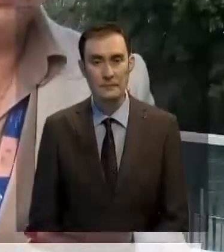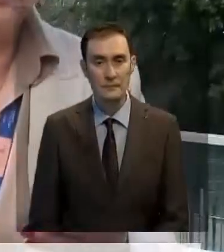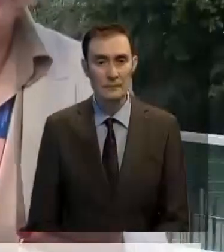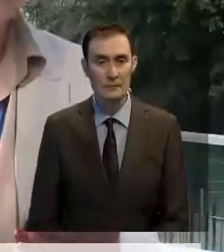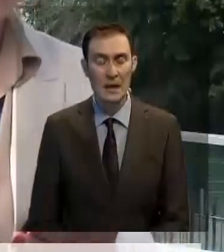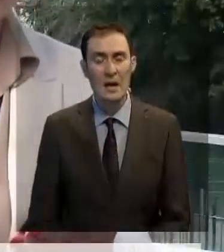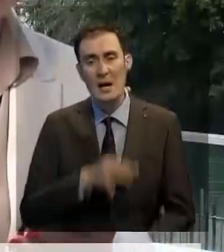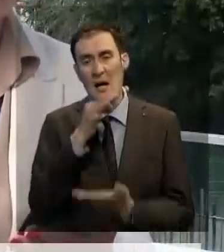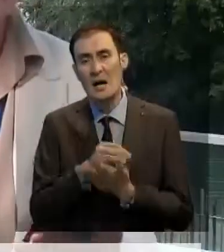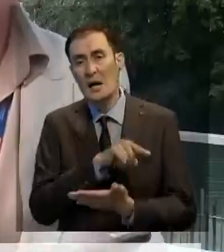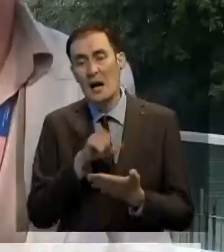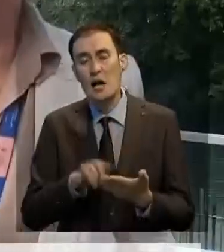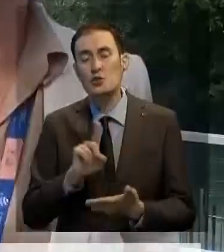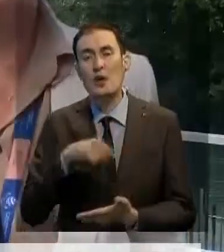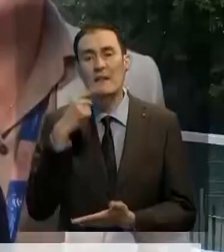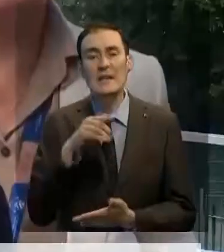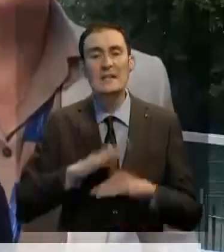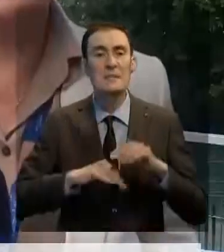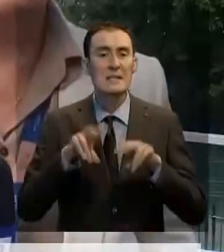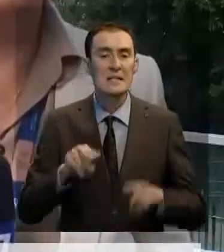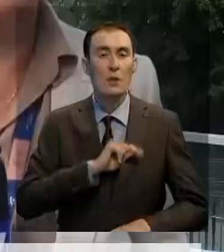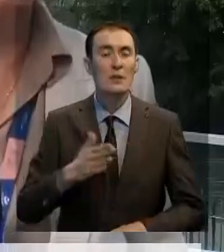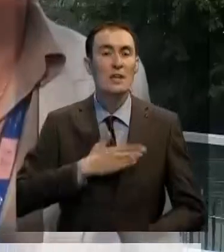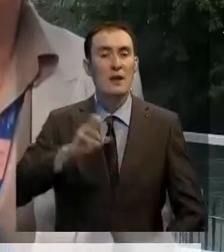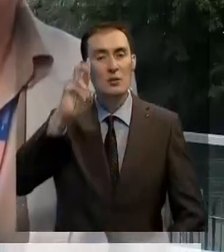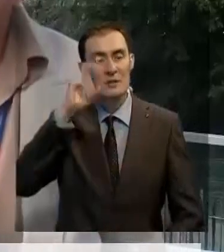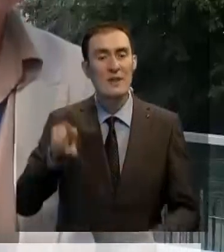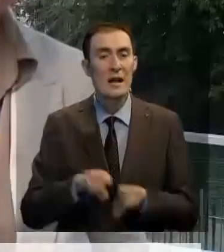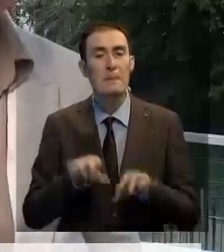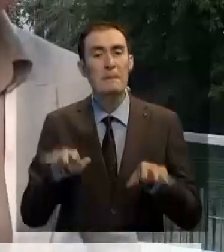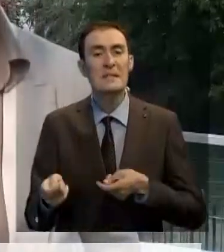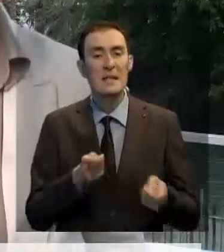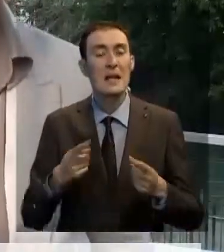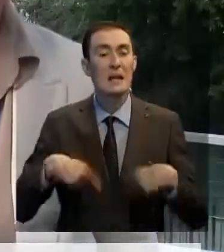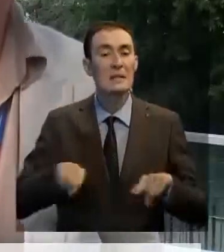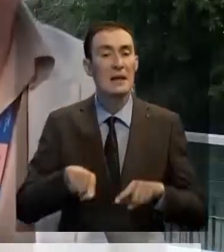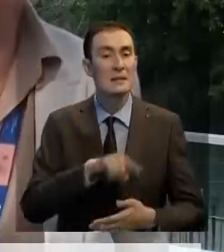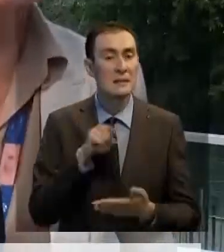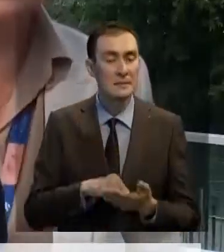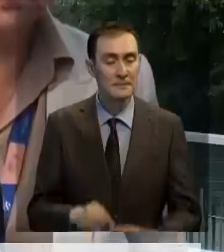Жанат, скажите, а что говорят эксперты о работе нашей страны в качестве председателя организации?